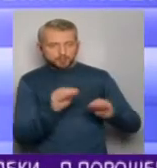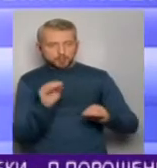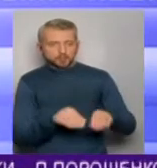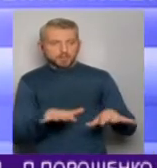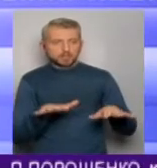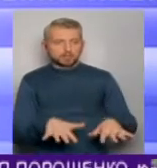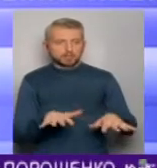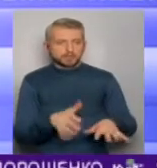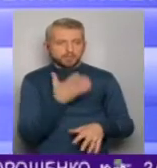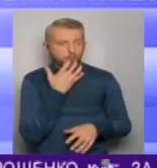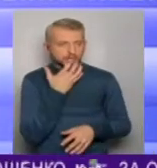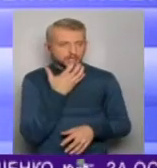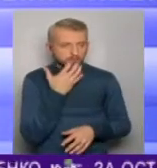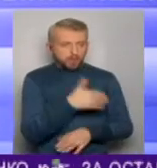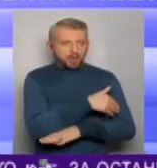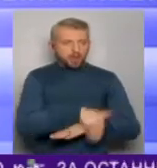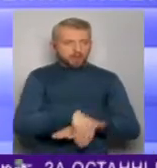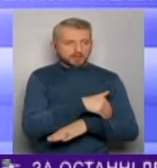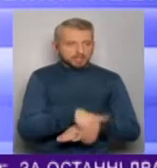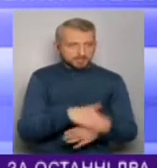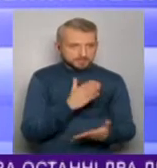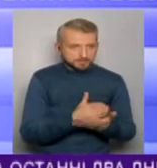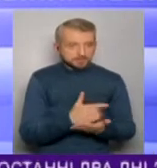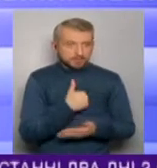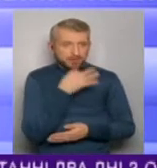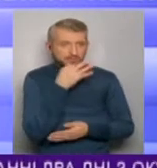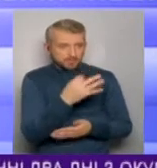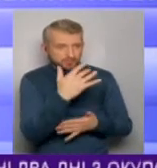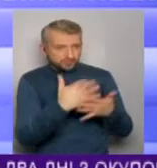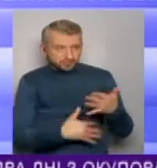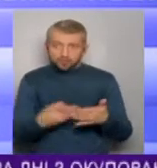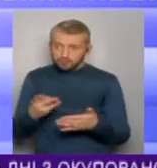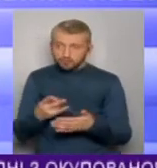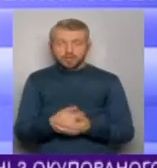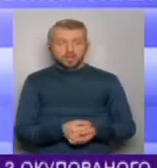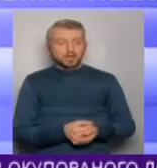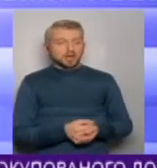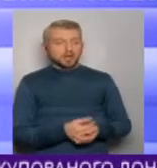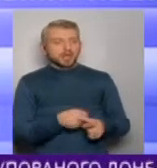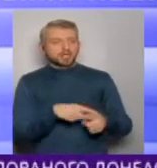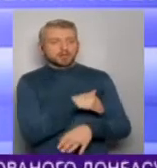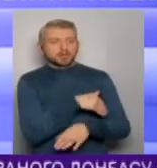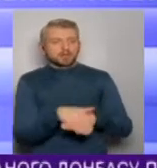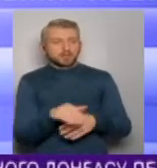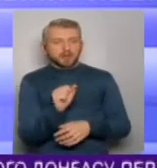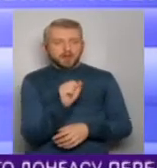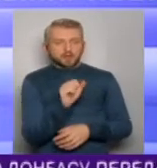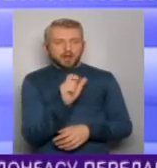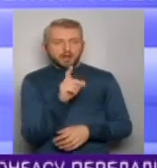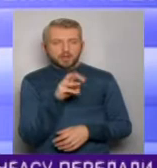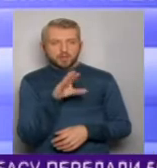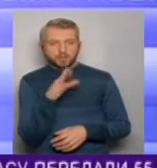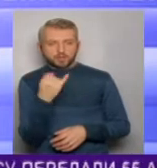пунктів обогріву. Адреса я назву, да? Чи так, називайте, будь ласка. Це є вулиця Анни Ахматової